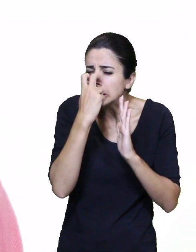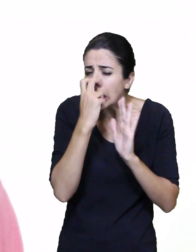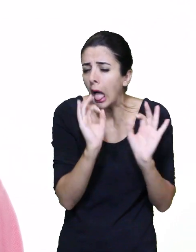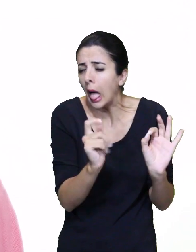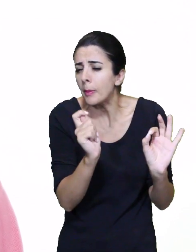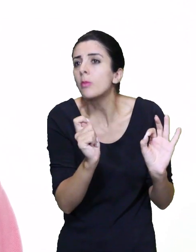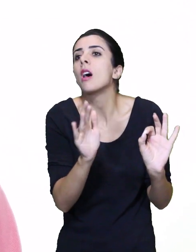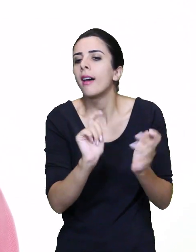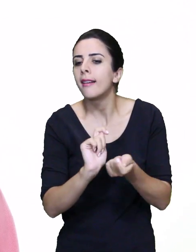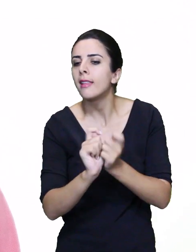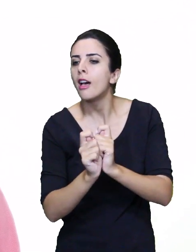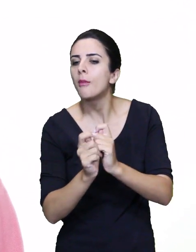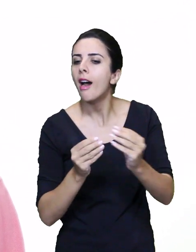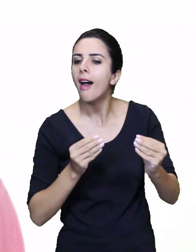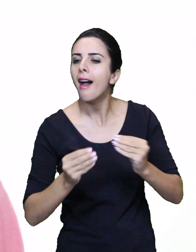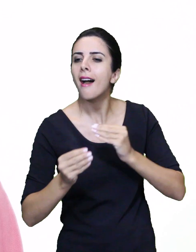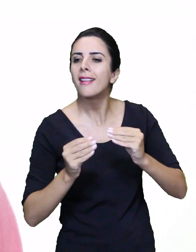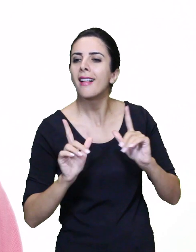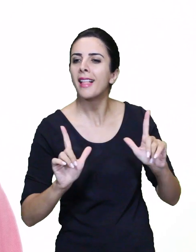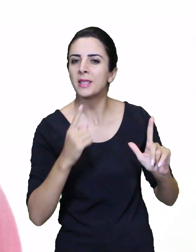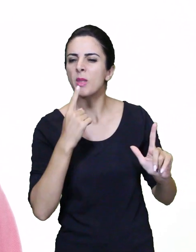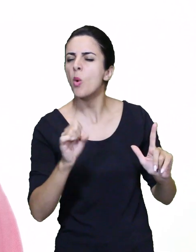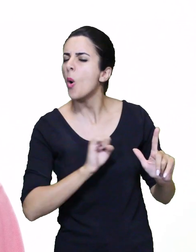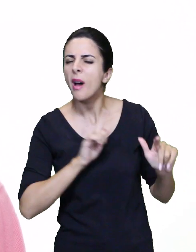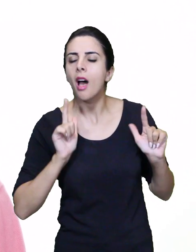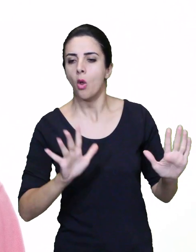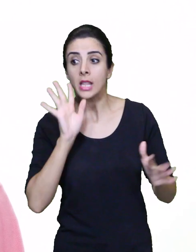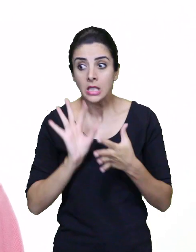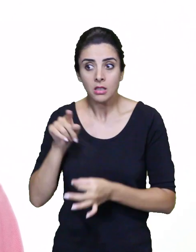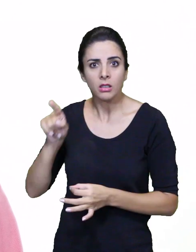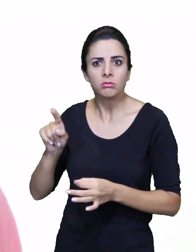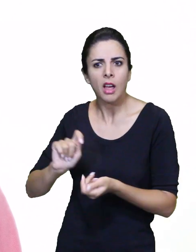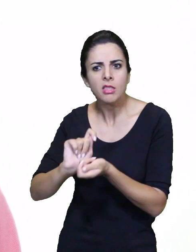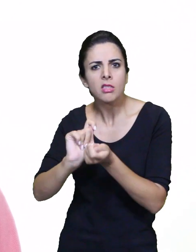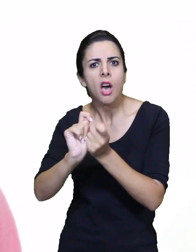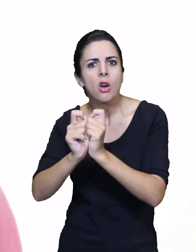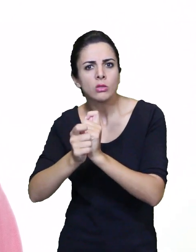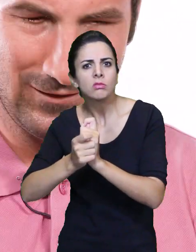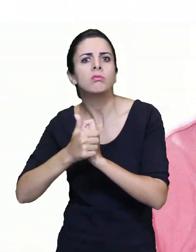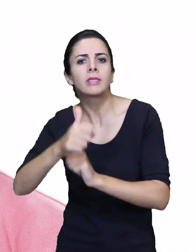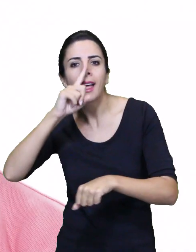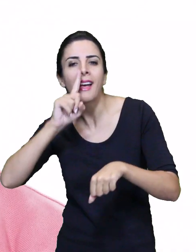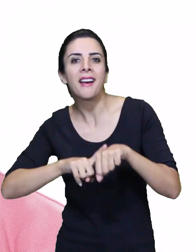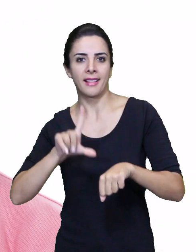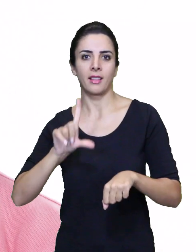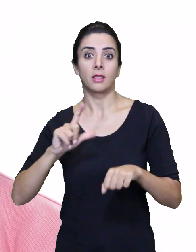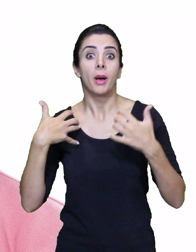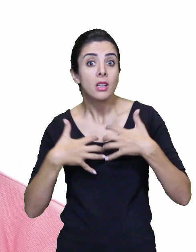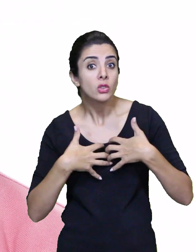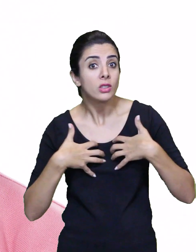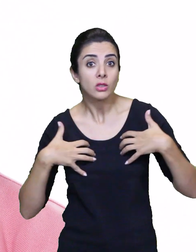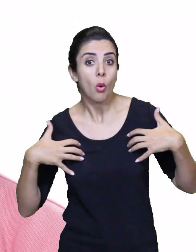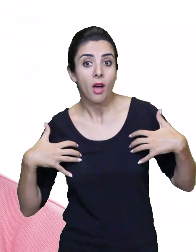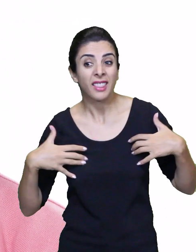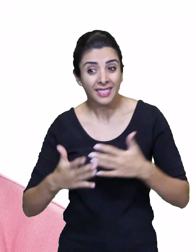İnsanın değiştirebileceğine inanması demek Bu cesaretin